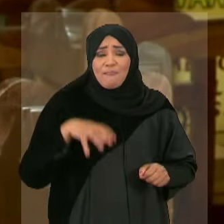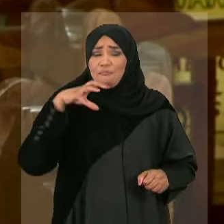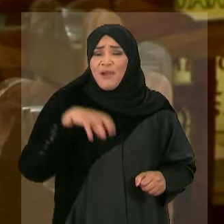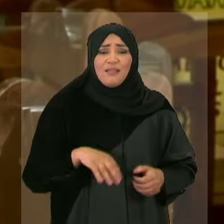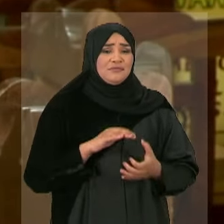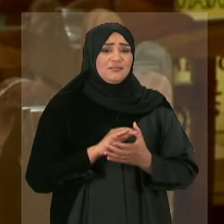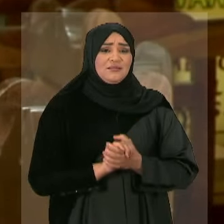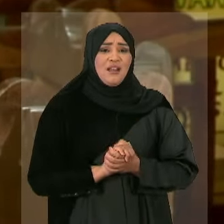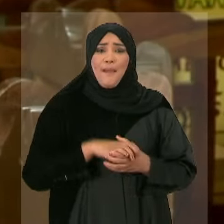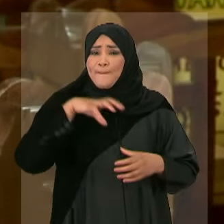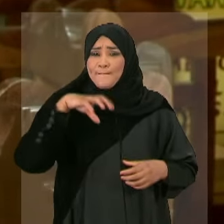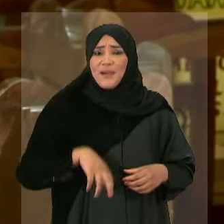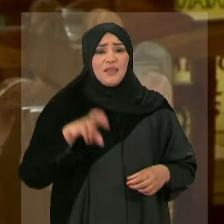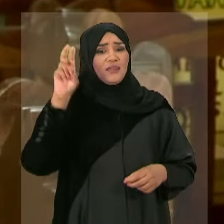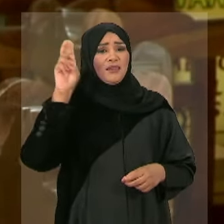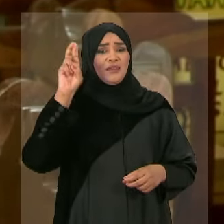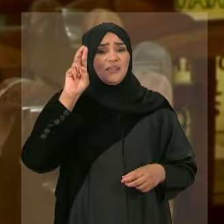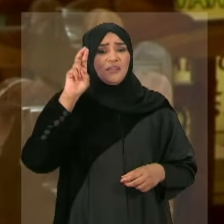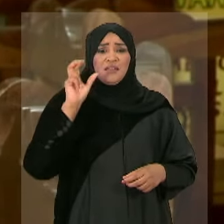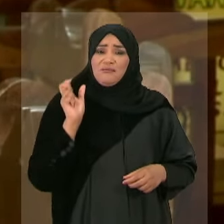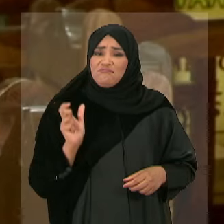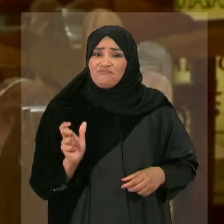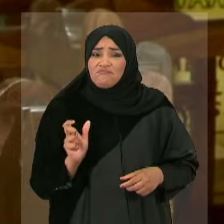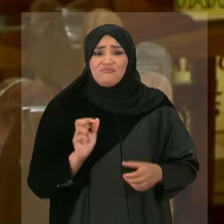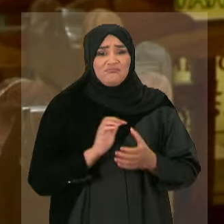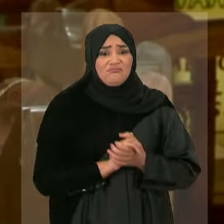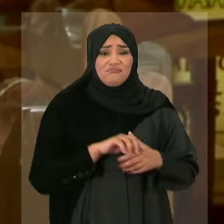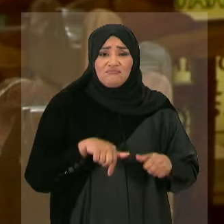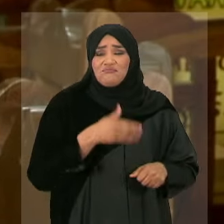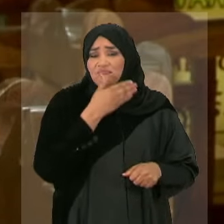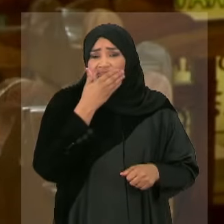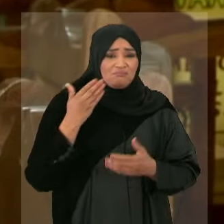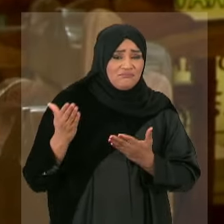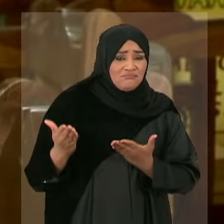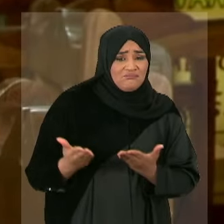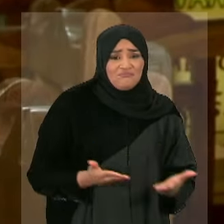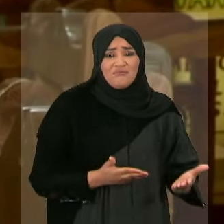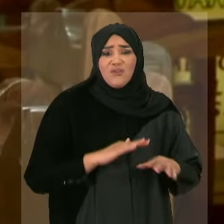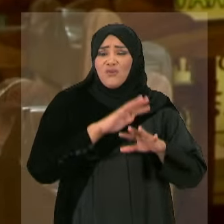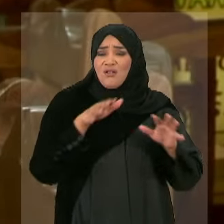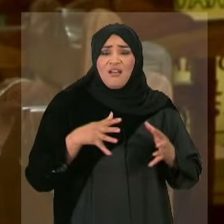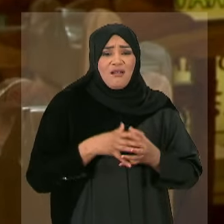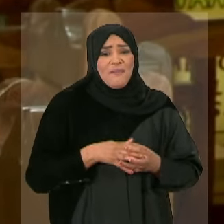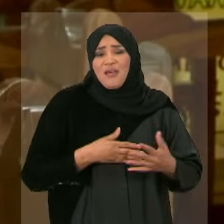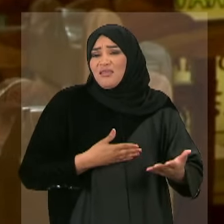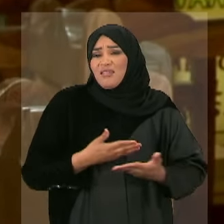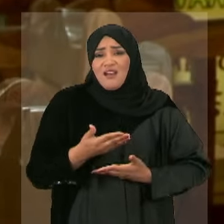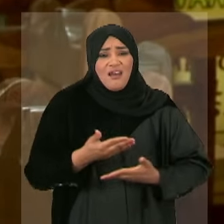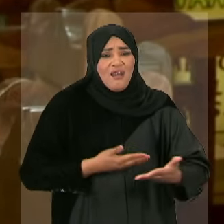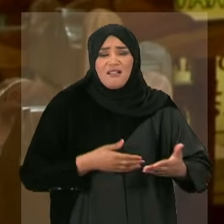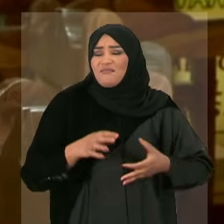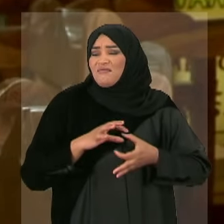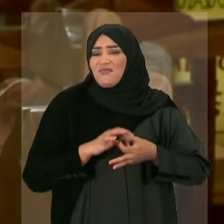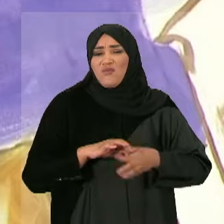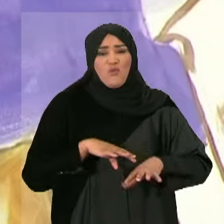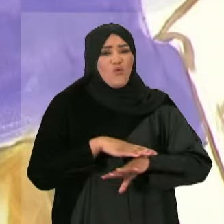إحنا بننطيهن السلام من هنا، منبع السلام هنا عن طريق رمضان. وحلو رمضان والتعارف بيناتنا والعلاقة بين